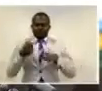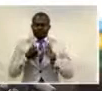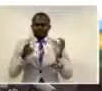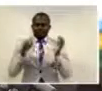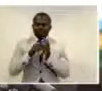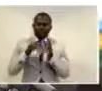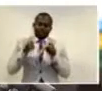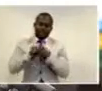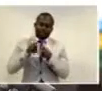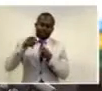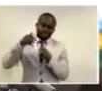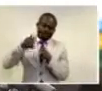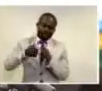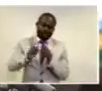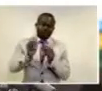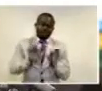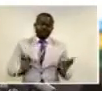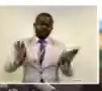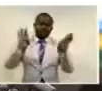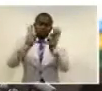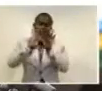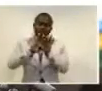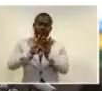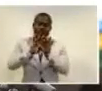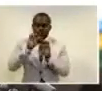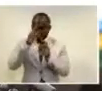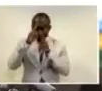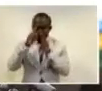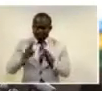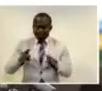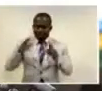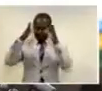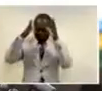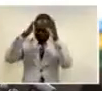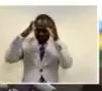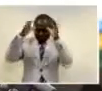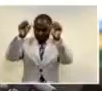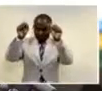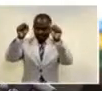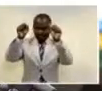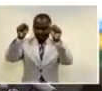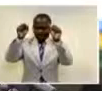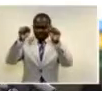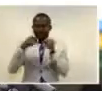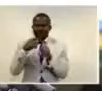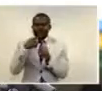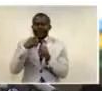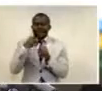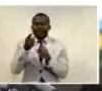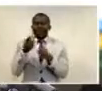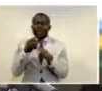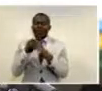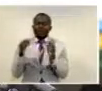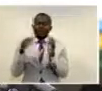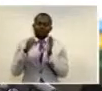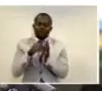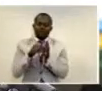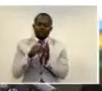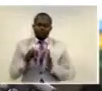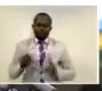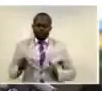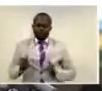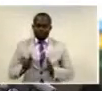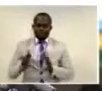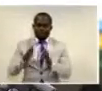nabyo ni ngombwa nyakubahwa Perezida wa Repubulika hari kandi umuhanda